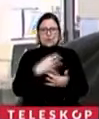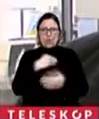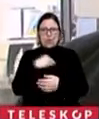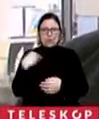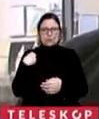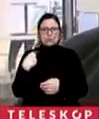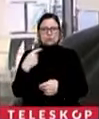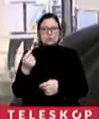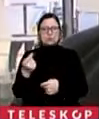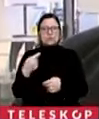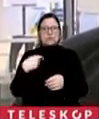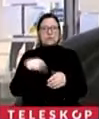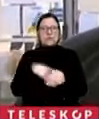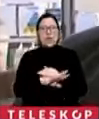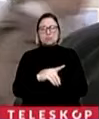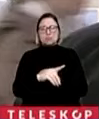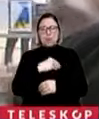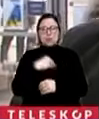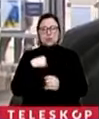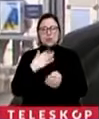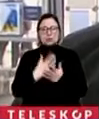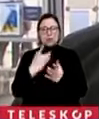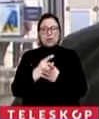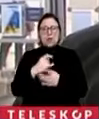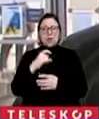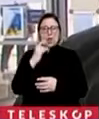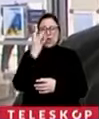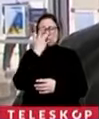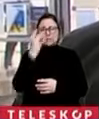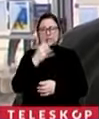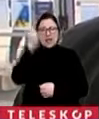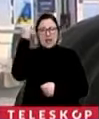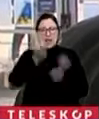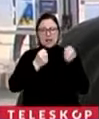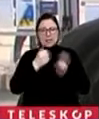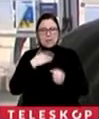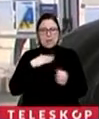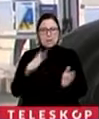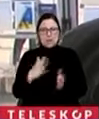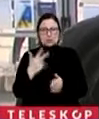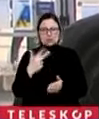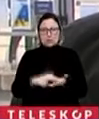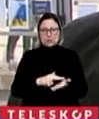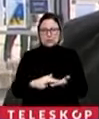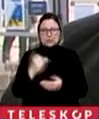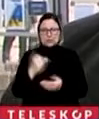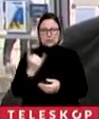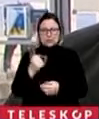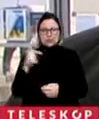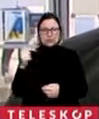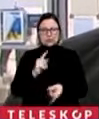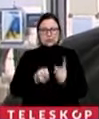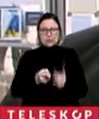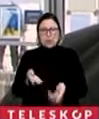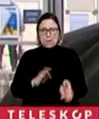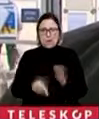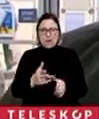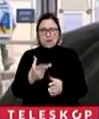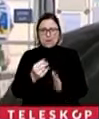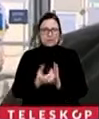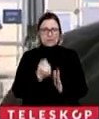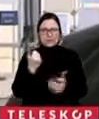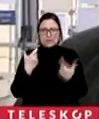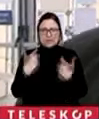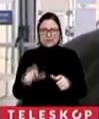Polski wtedy, gdy nad naszym domem zaczęły latać rosyjskie rakiety. Mamy małe dziecko, 3-miesięczne. Musieliśmy się szybko pakować, nie wzięliśmy ze sobą